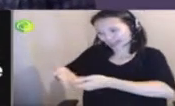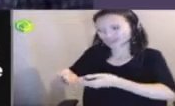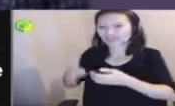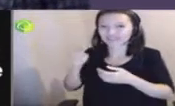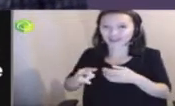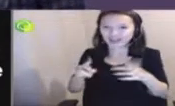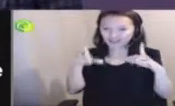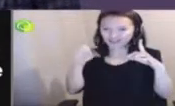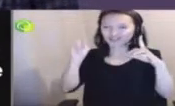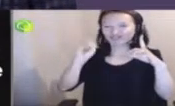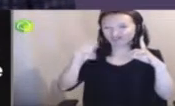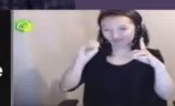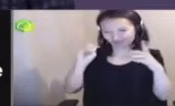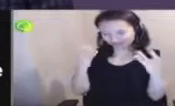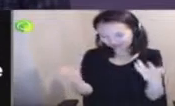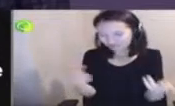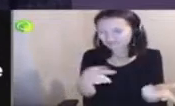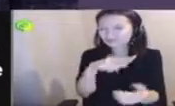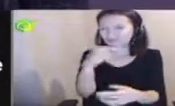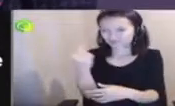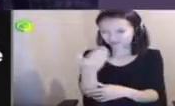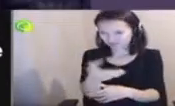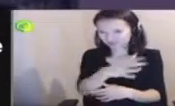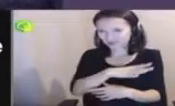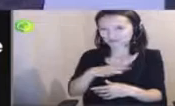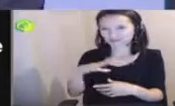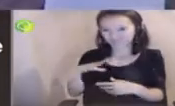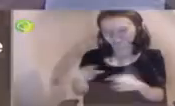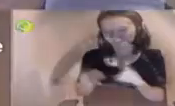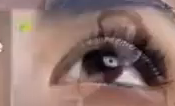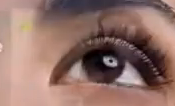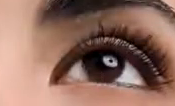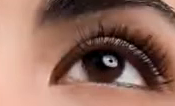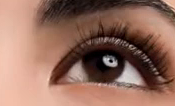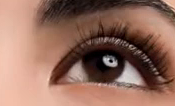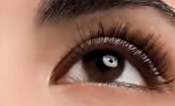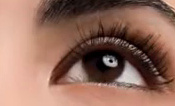deux lauréats, Marina Alrebet et Jean Ruche et Dominique Gillot. Merci beaucoup à vous tous.